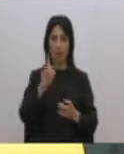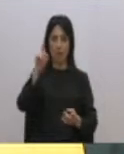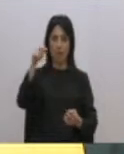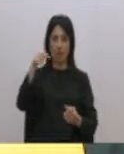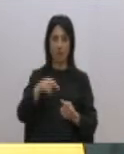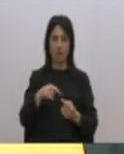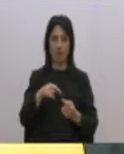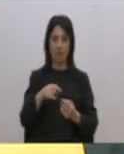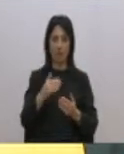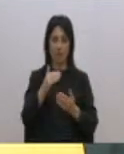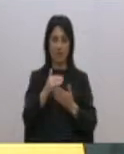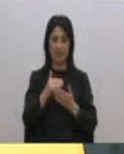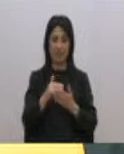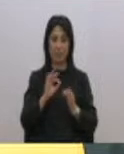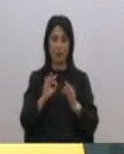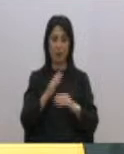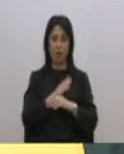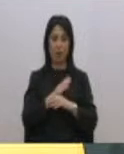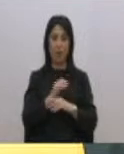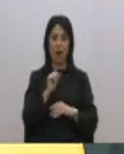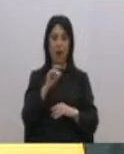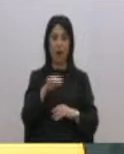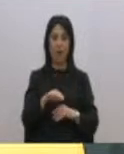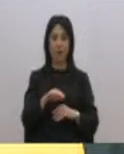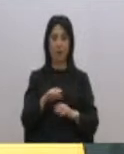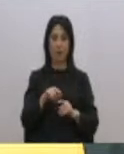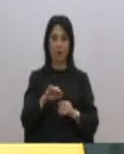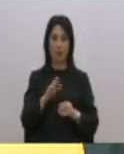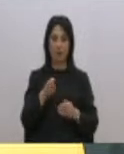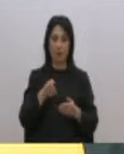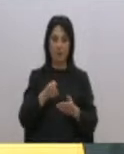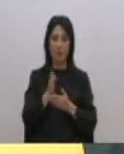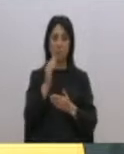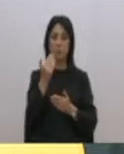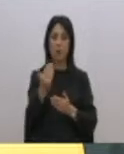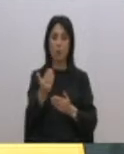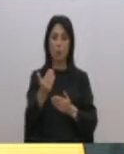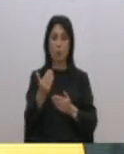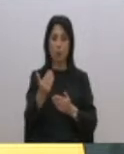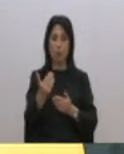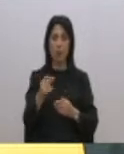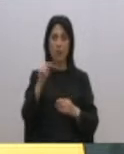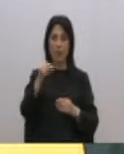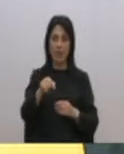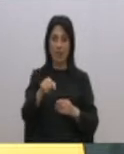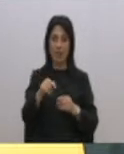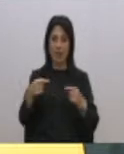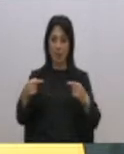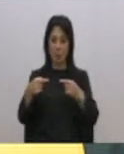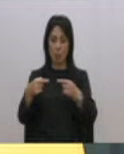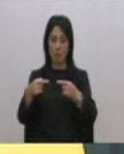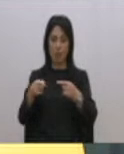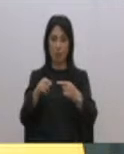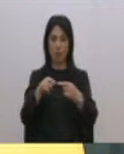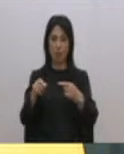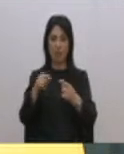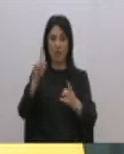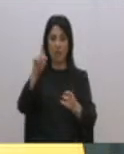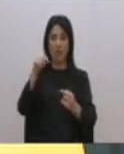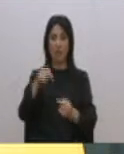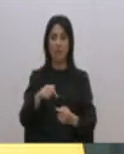ამისად სისტემატიზებული ნორმატიული აქტი კონკრეტული სფეროს მოსაწესრიგებლად, იქვე მომიჯნავე